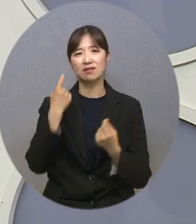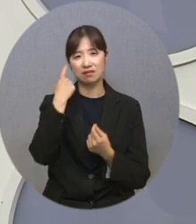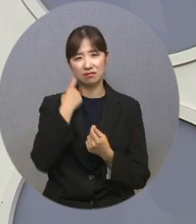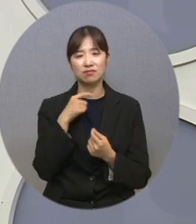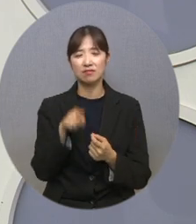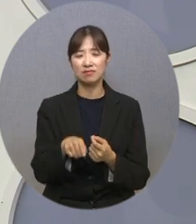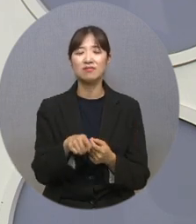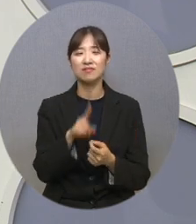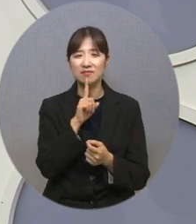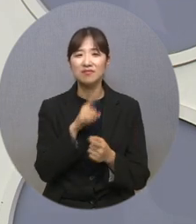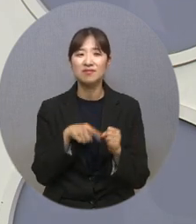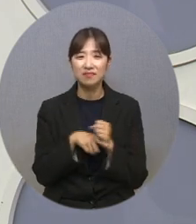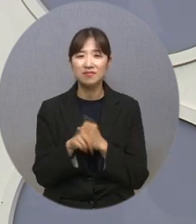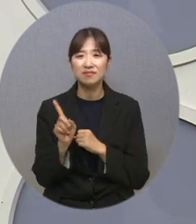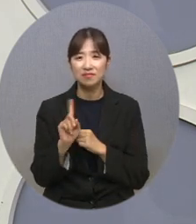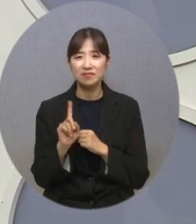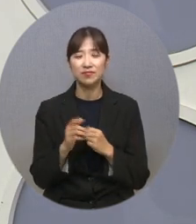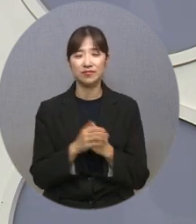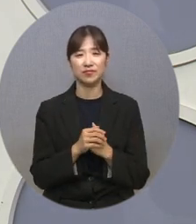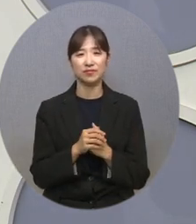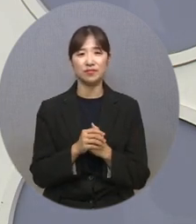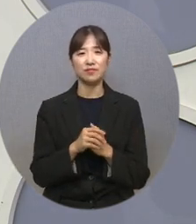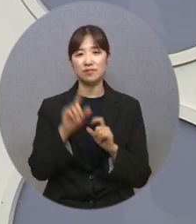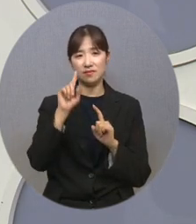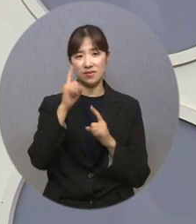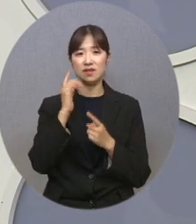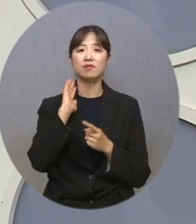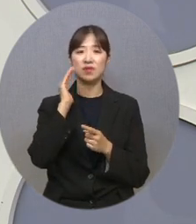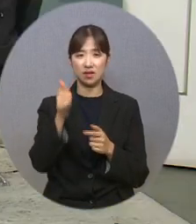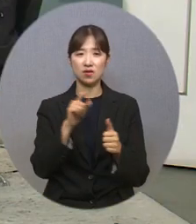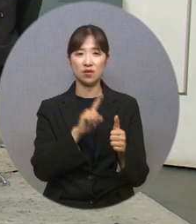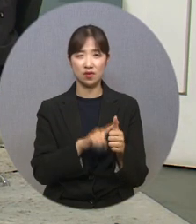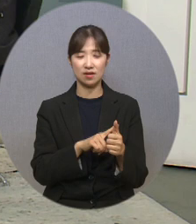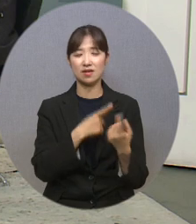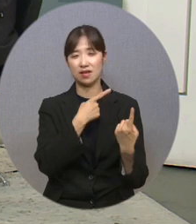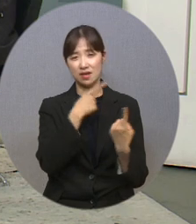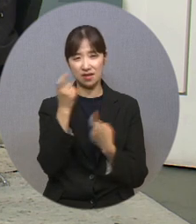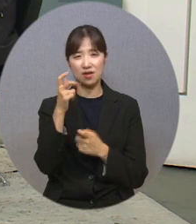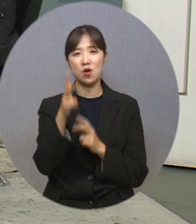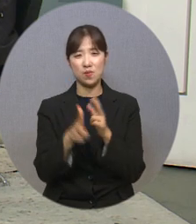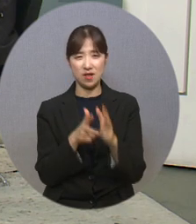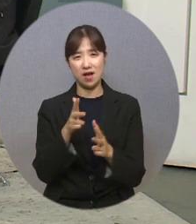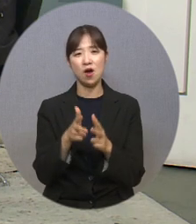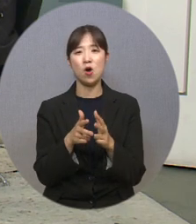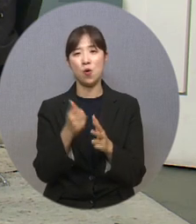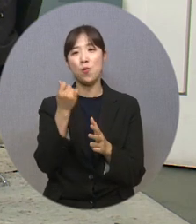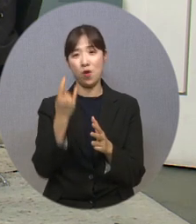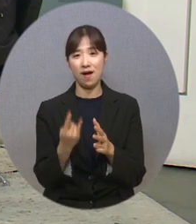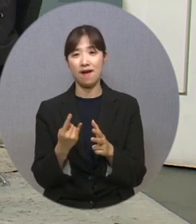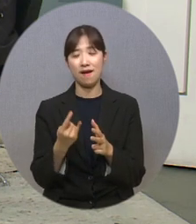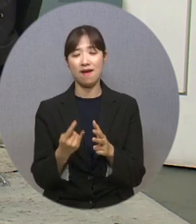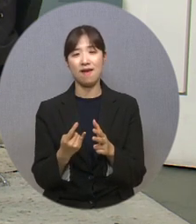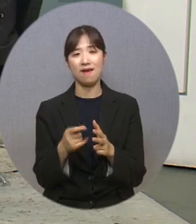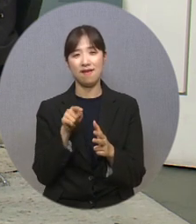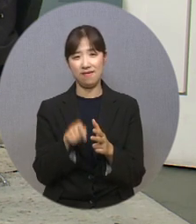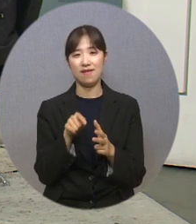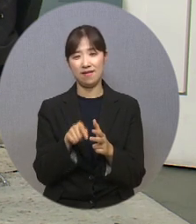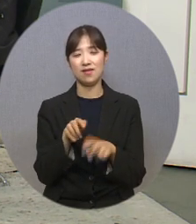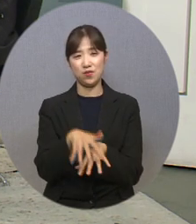그게 무슨 얘기냐면은 이승만 대통령 기념사업회라는 그